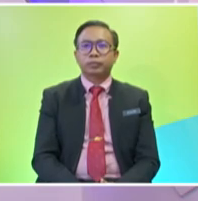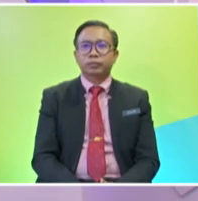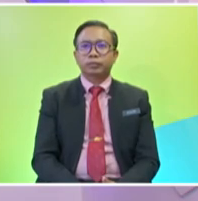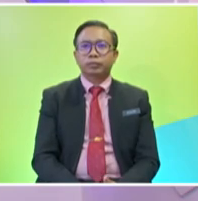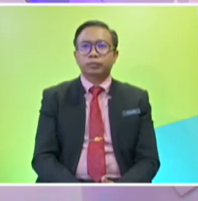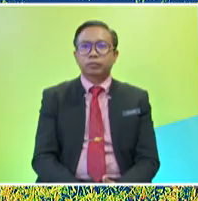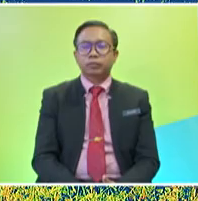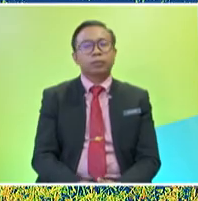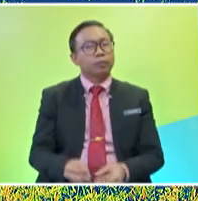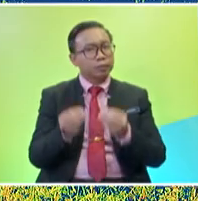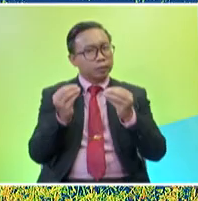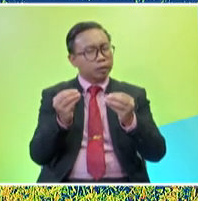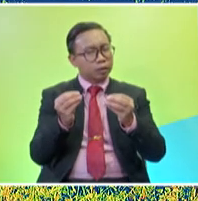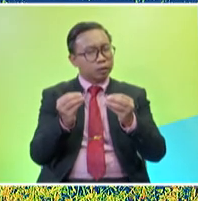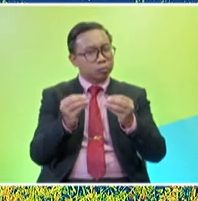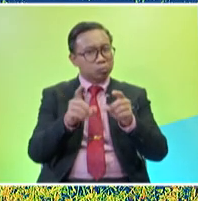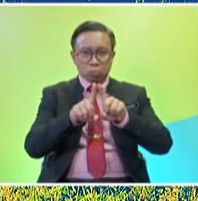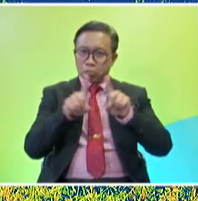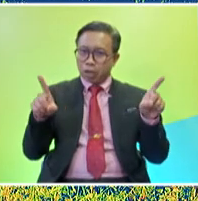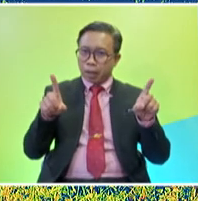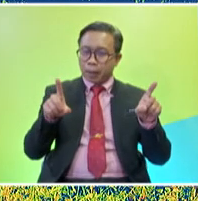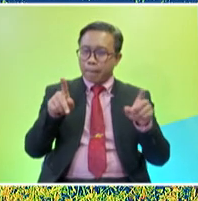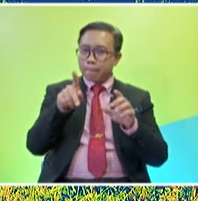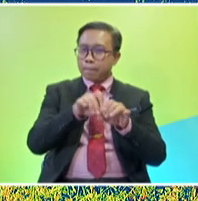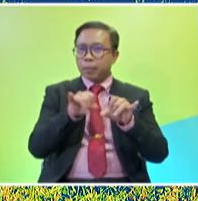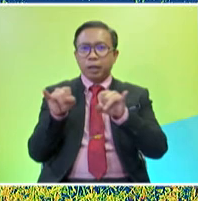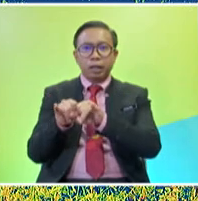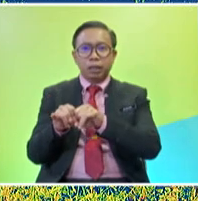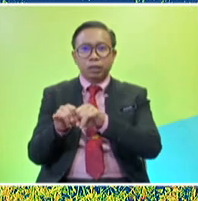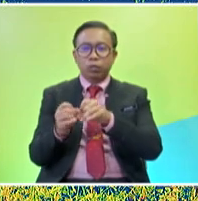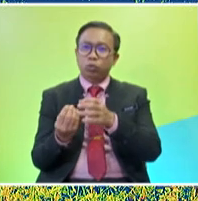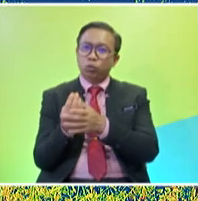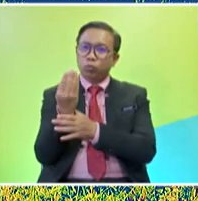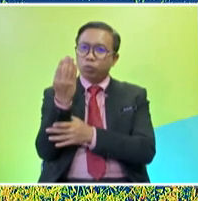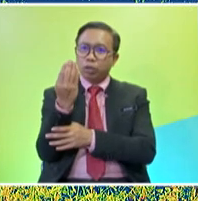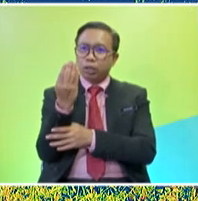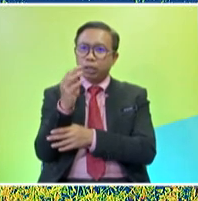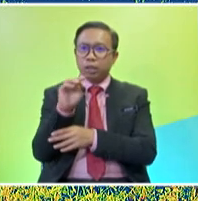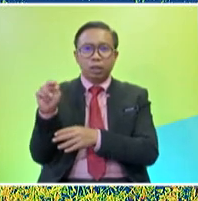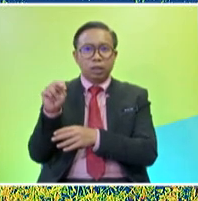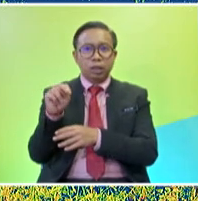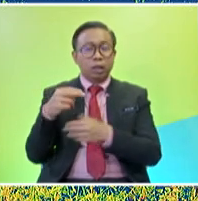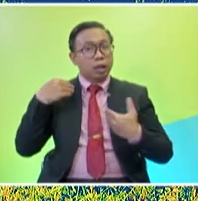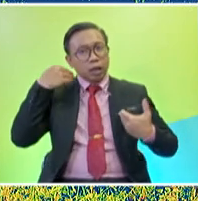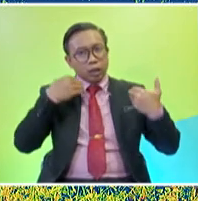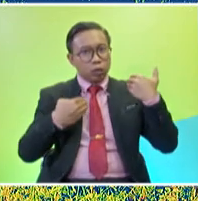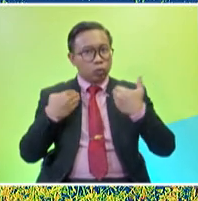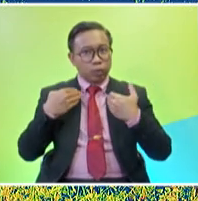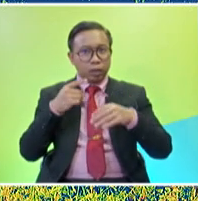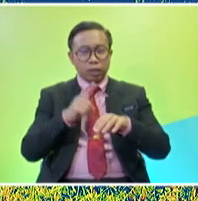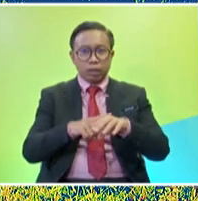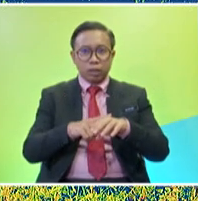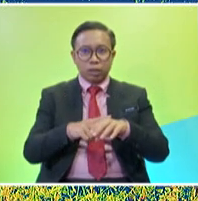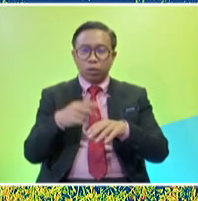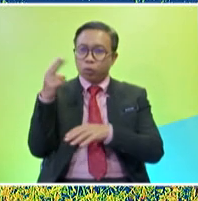Berikan perbandingan ke berbagaian tumbuh-tumbuh sebelah jadi dan hidup kalian antara diantara